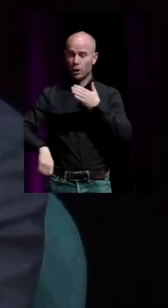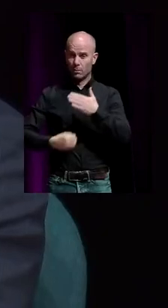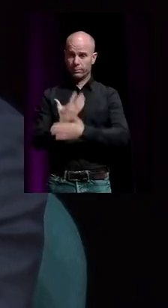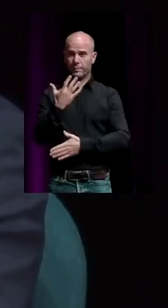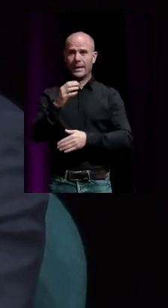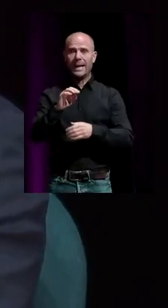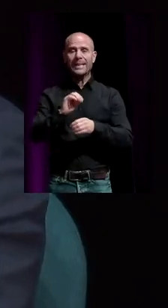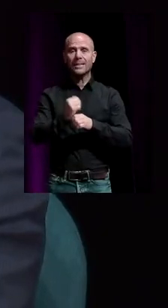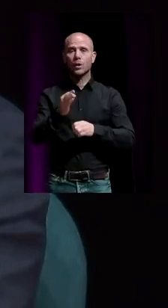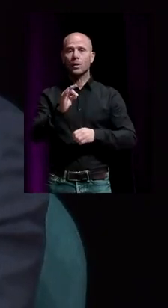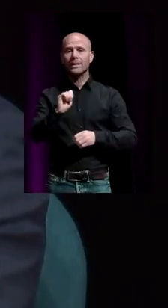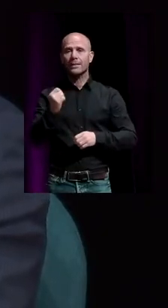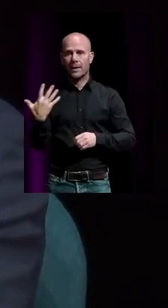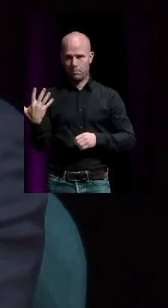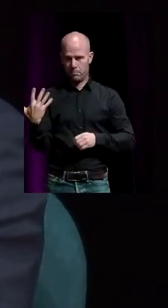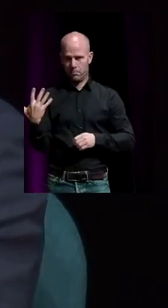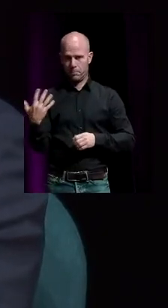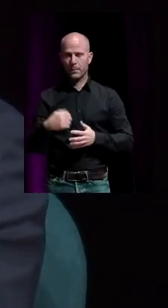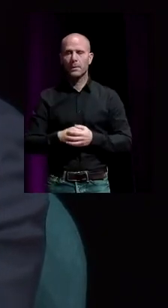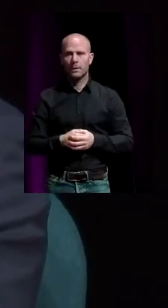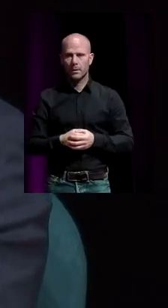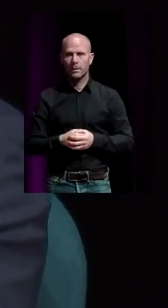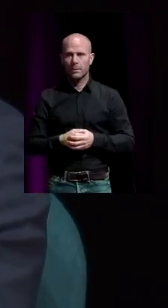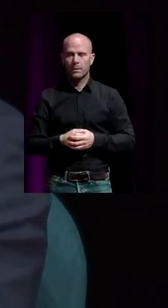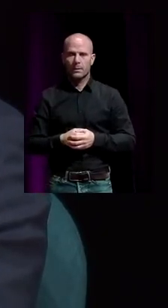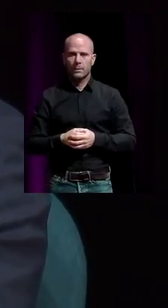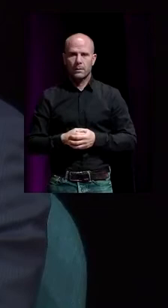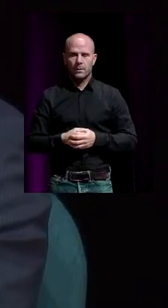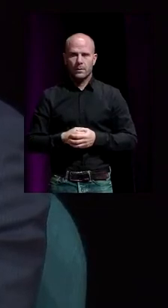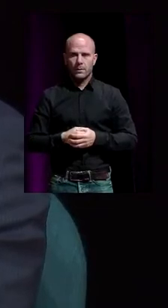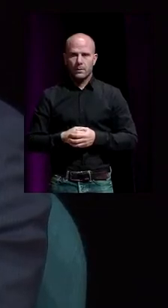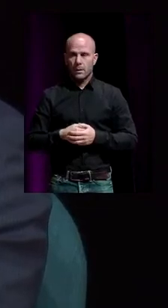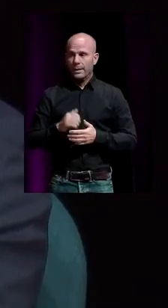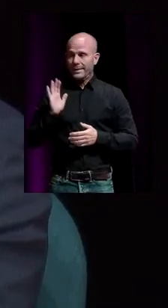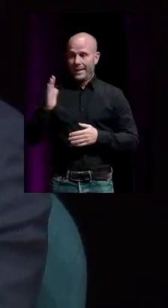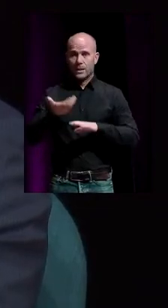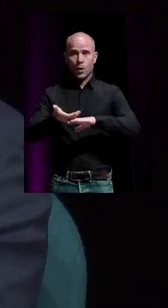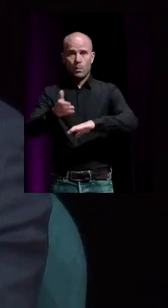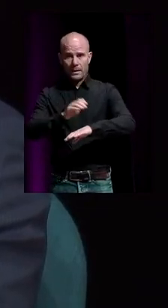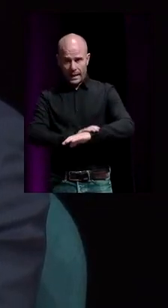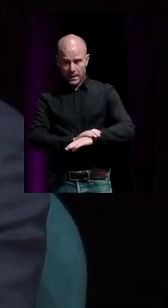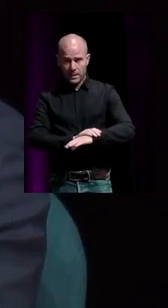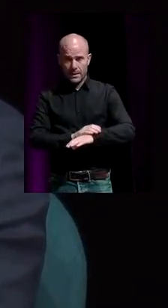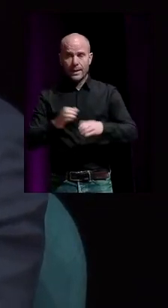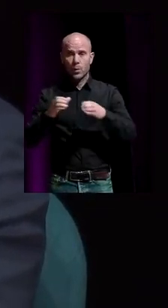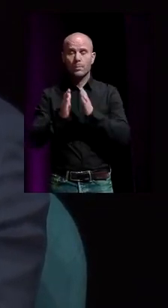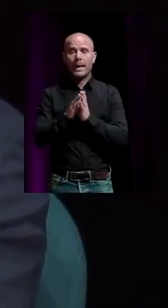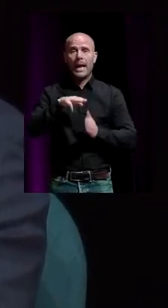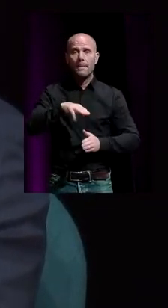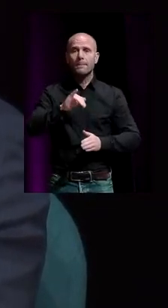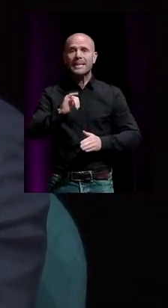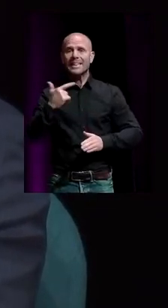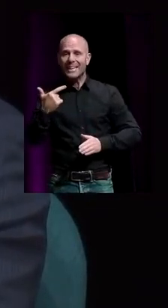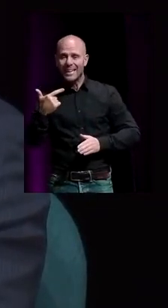1995 och har lagt sin kompetens tillsammans med MIT